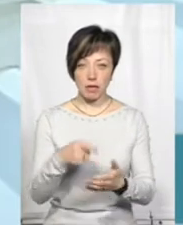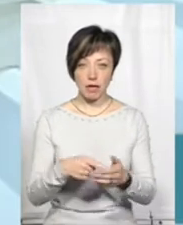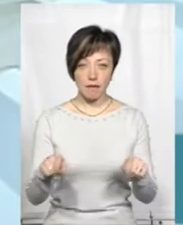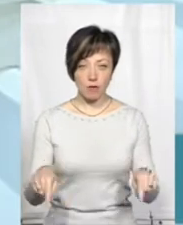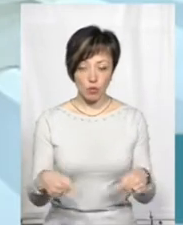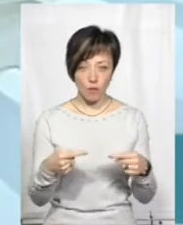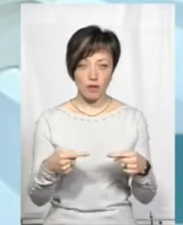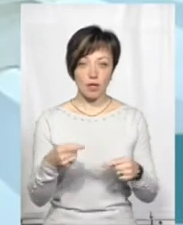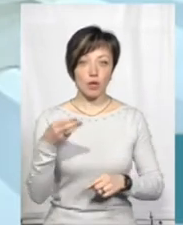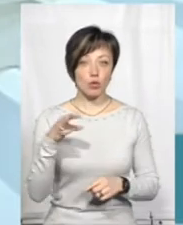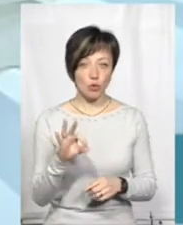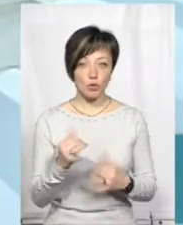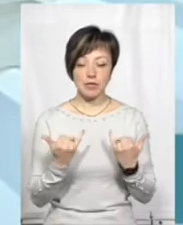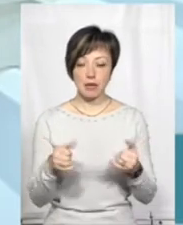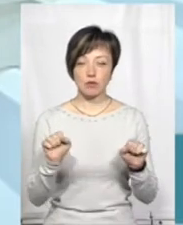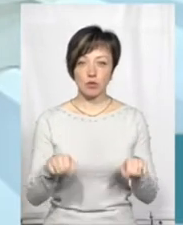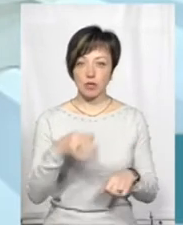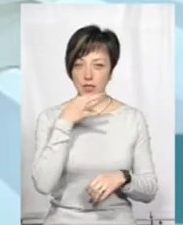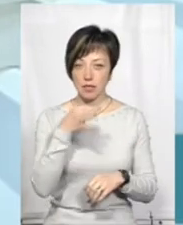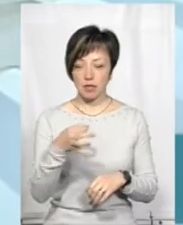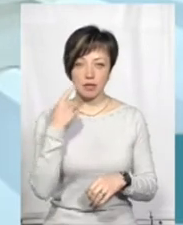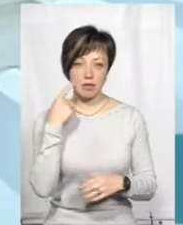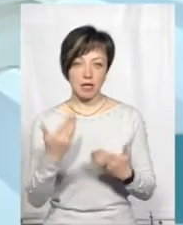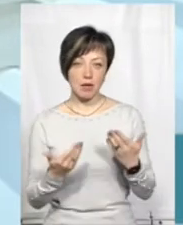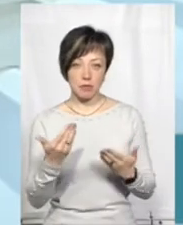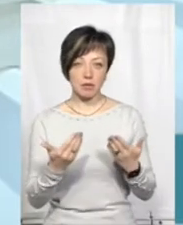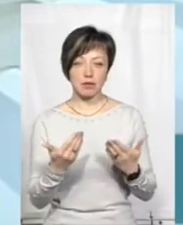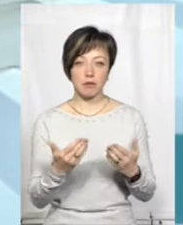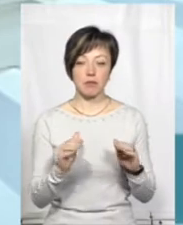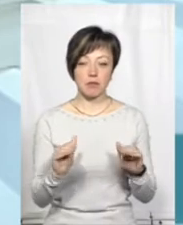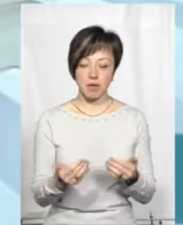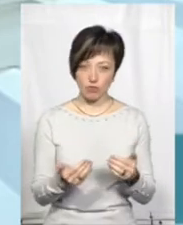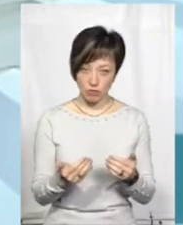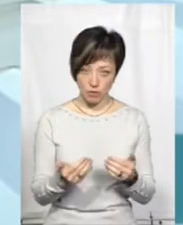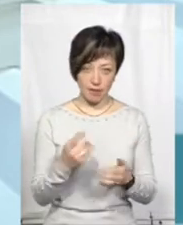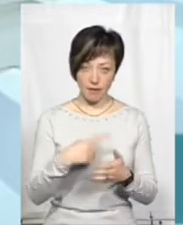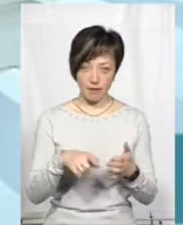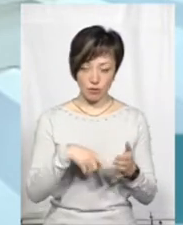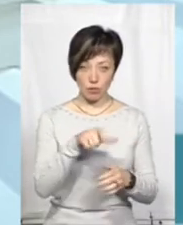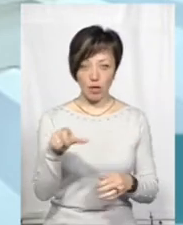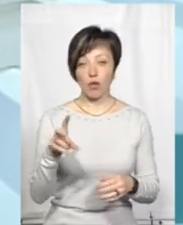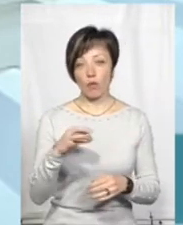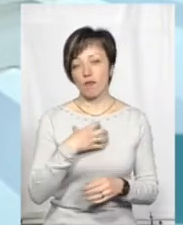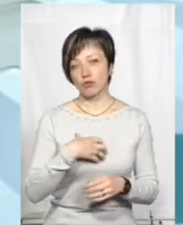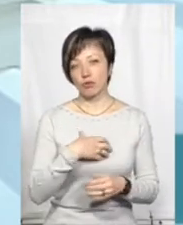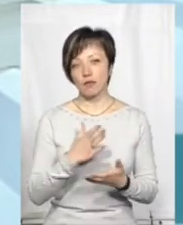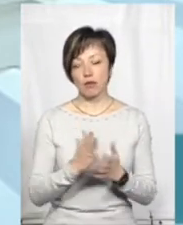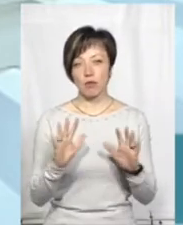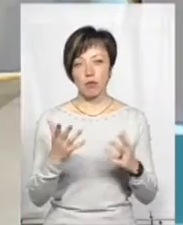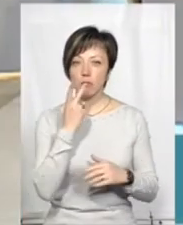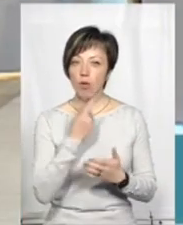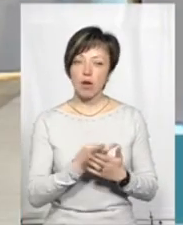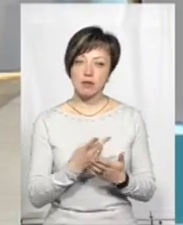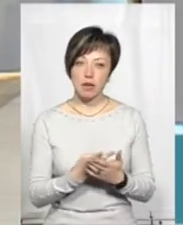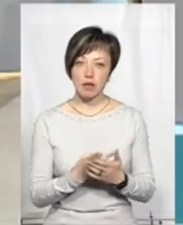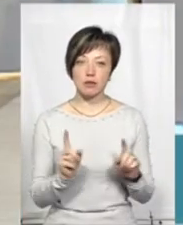кожним кроком, то зараз можна сказати, що скептиків, я думаю, все менше стало все-таки, але тут є дуже важливий момент